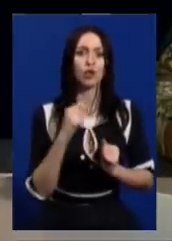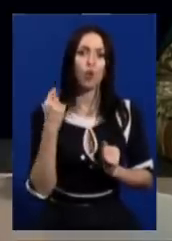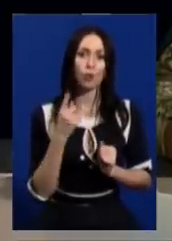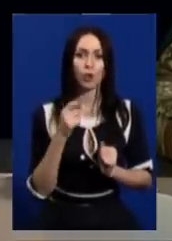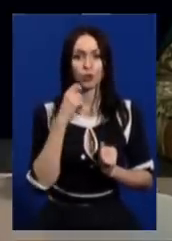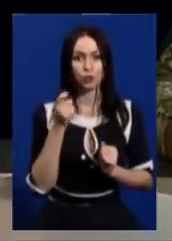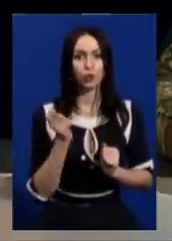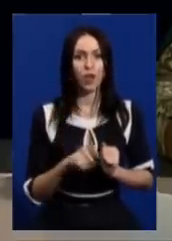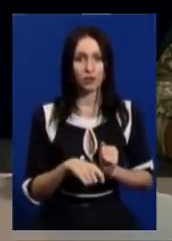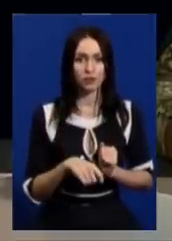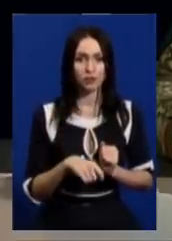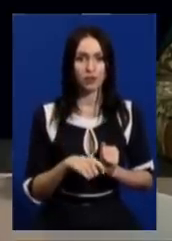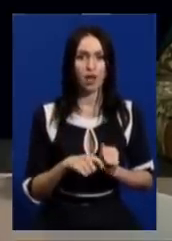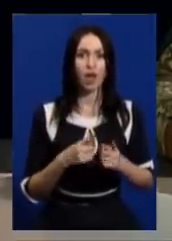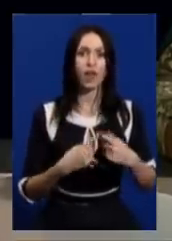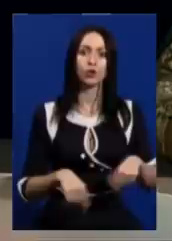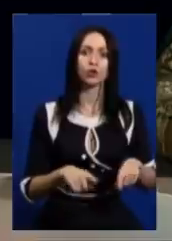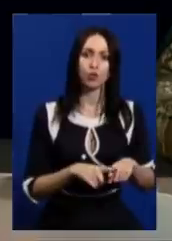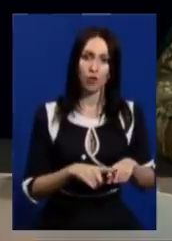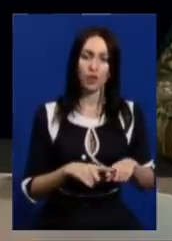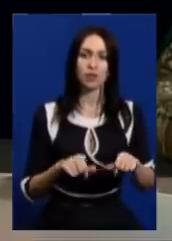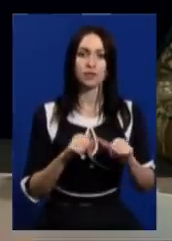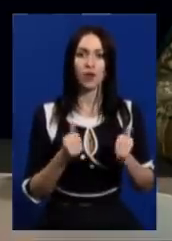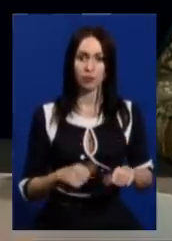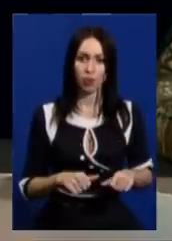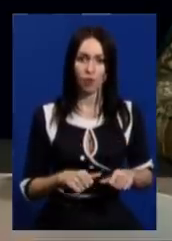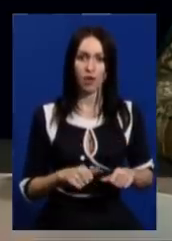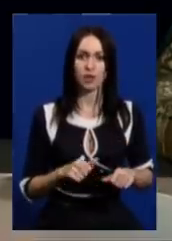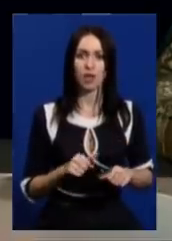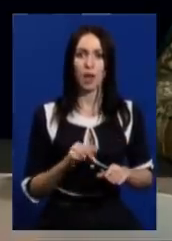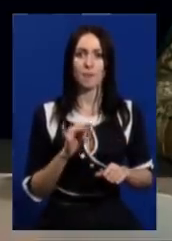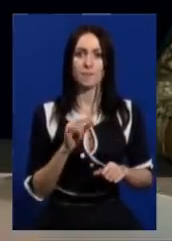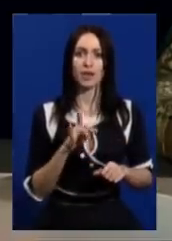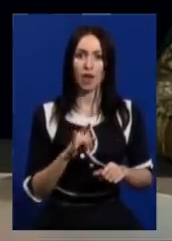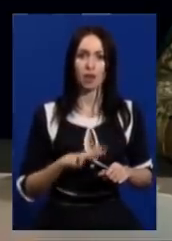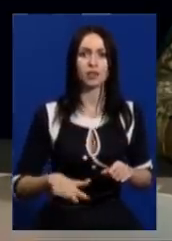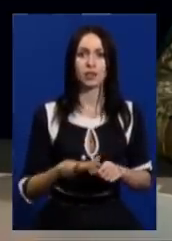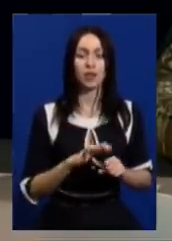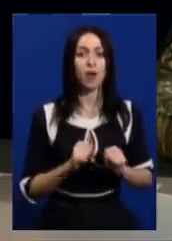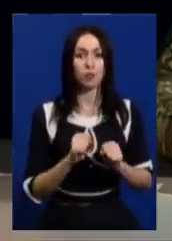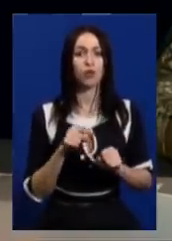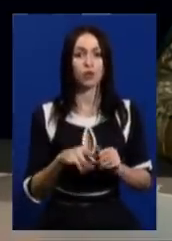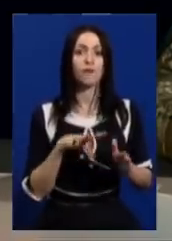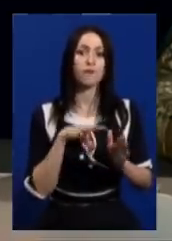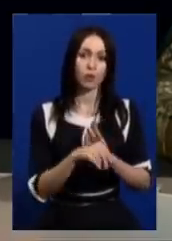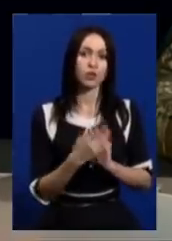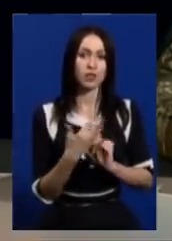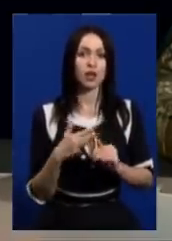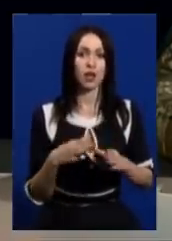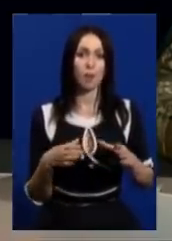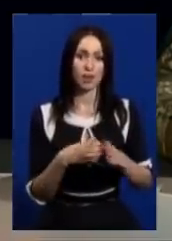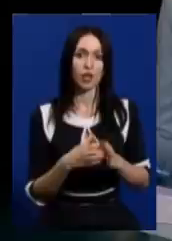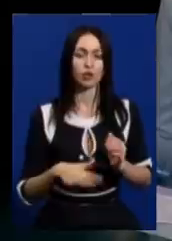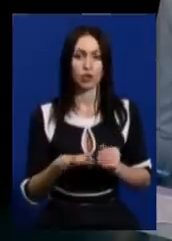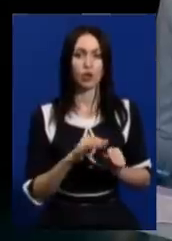Украины организованы, сформированы бригады территориальной обороны, и в их состав входят несколько батальонов территориальной